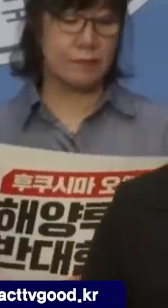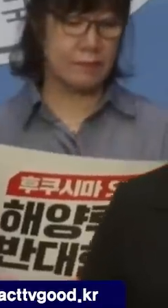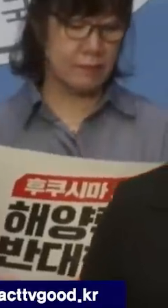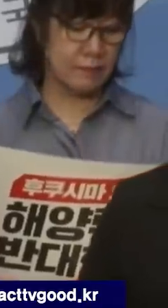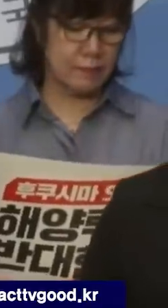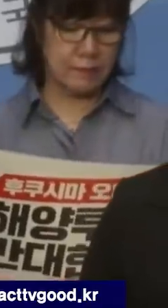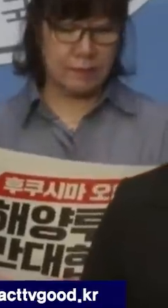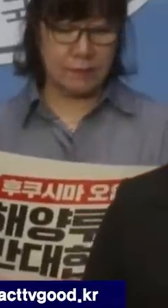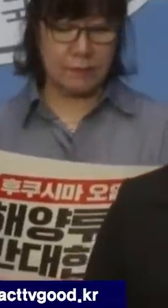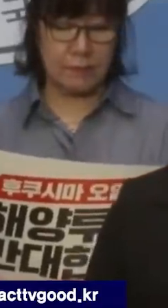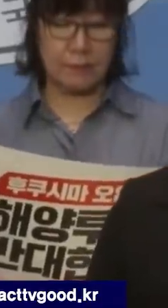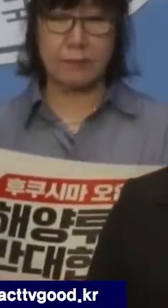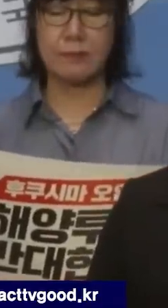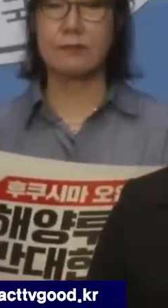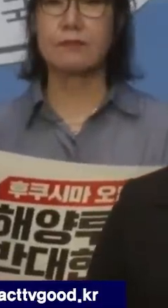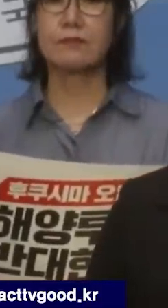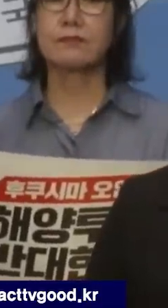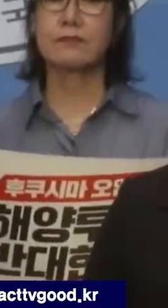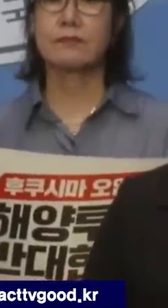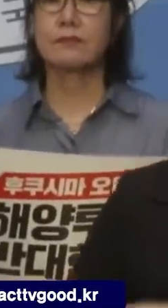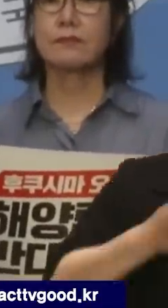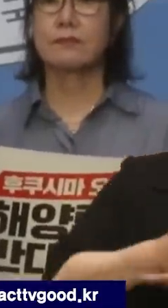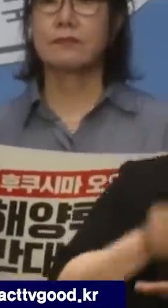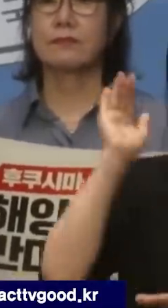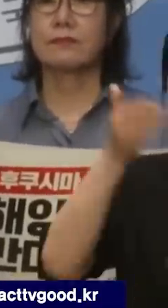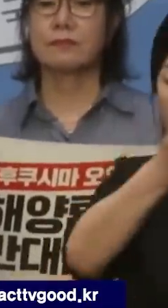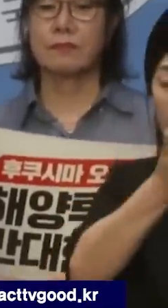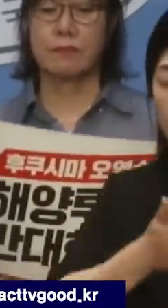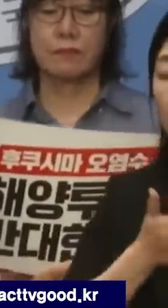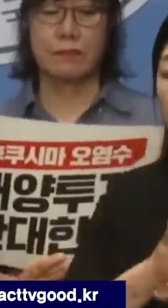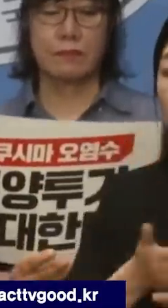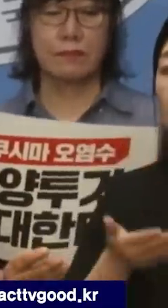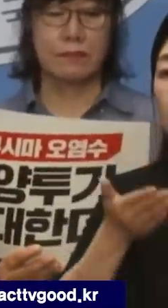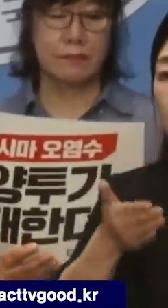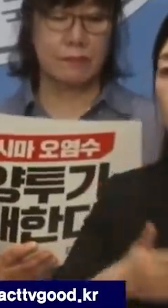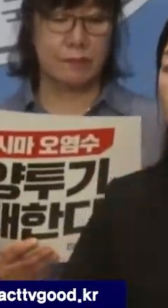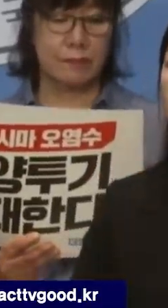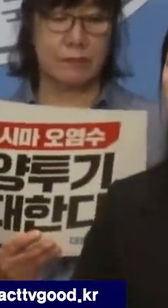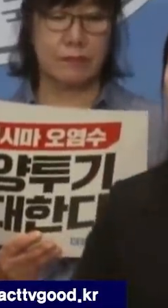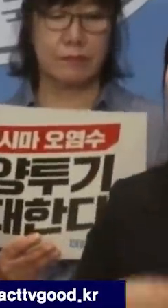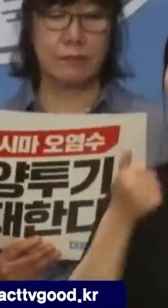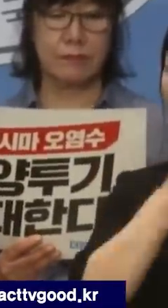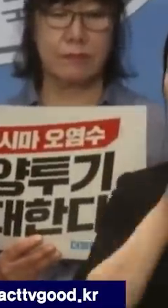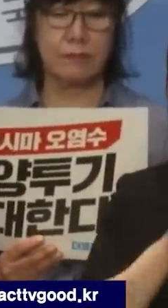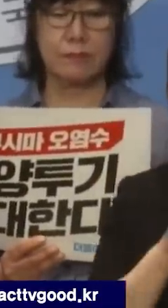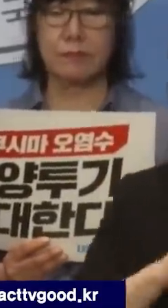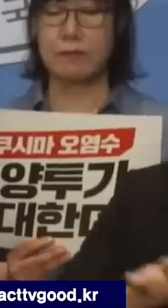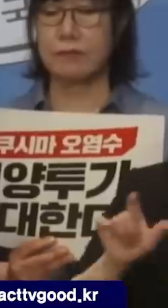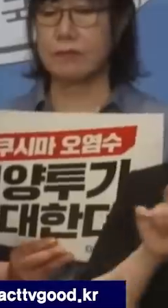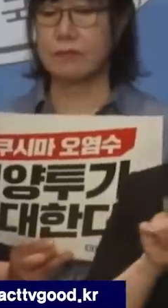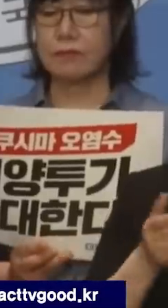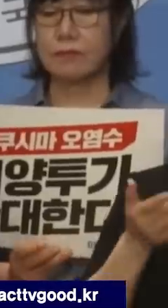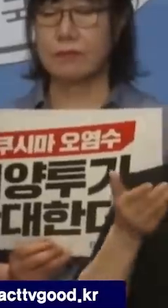네, 힘찬 규탄 발언 감사드립니다. 제가 소개를 한 분을